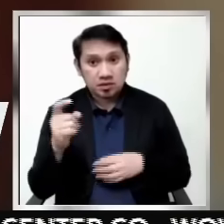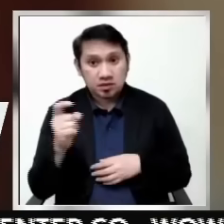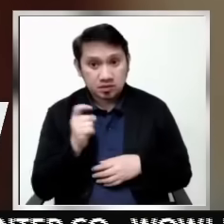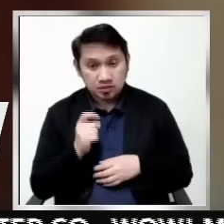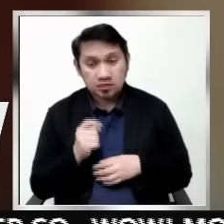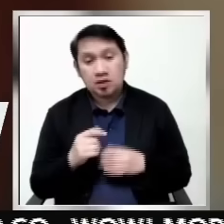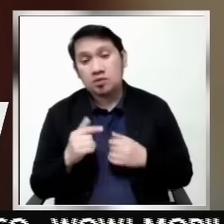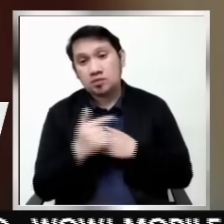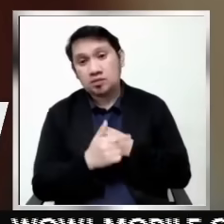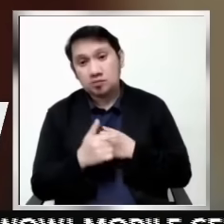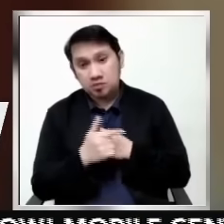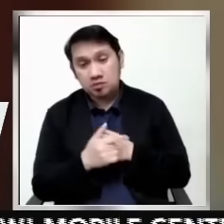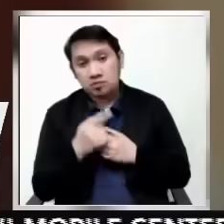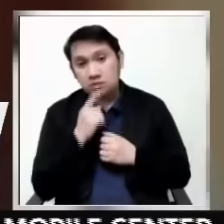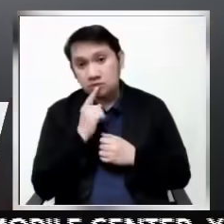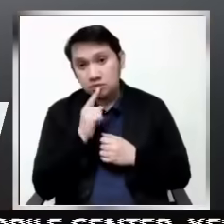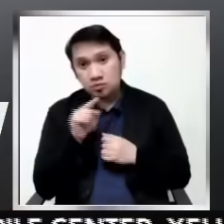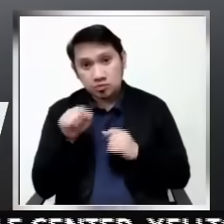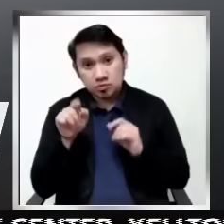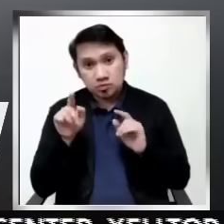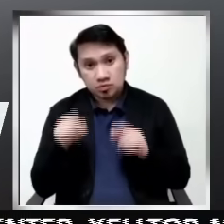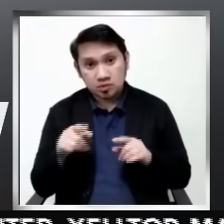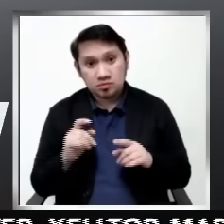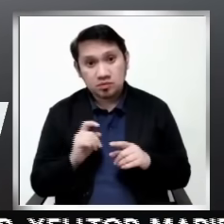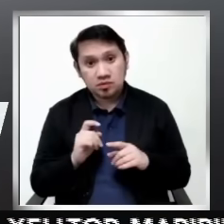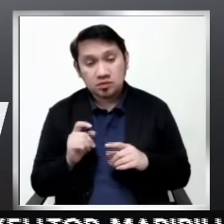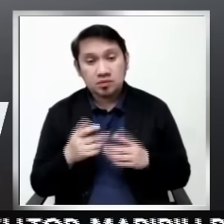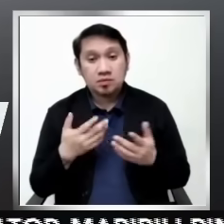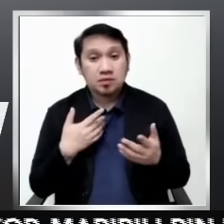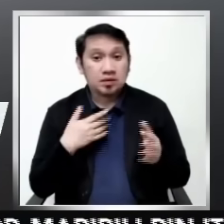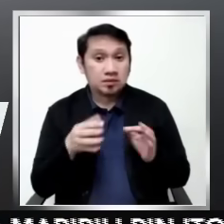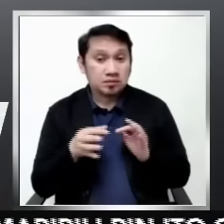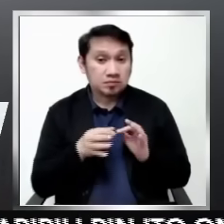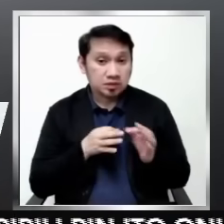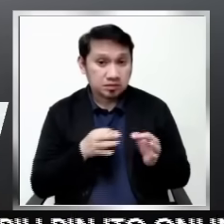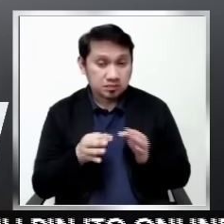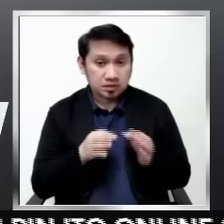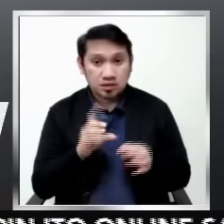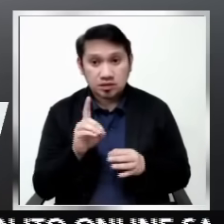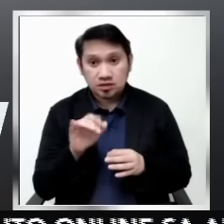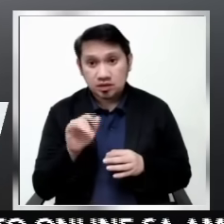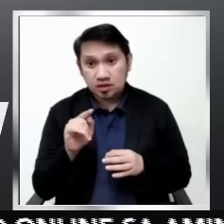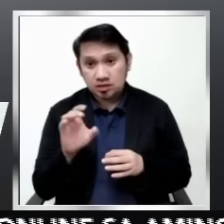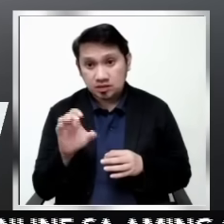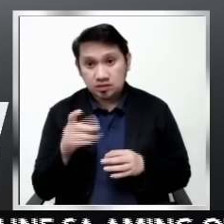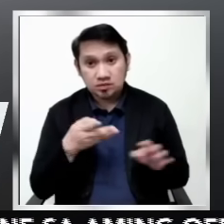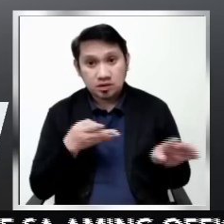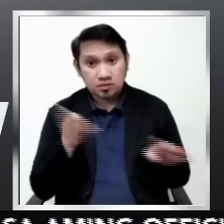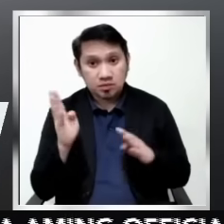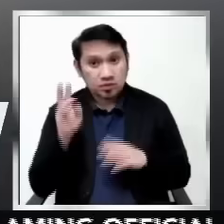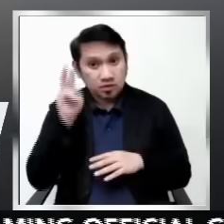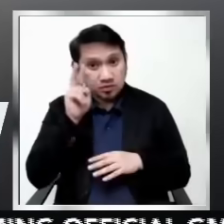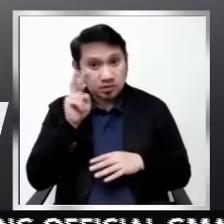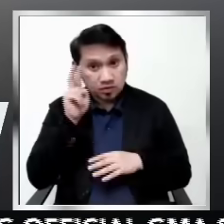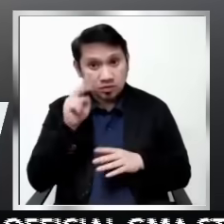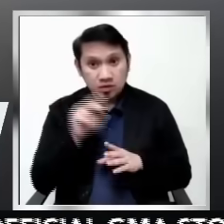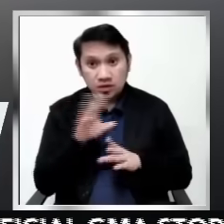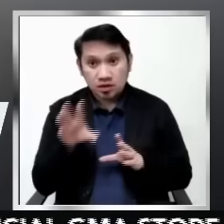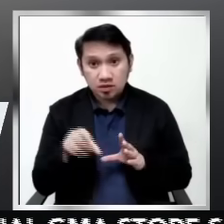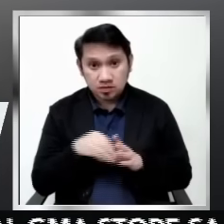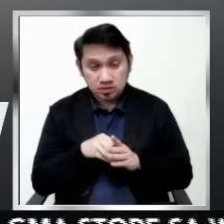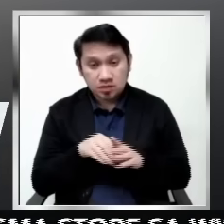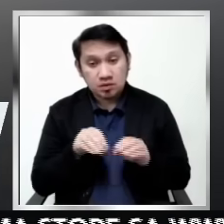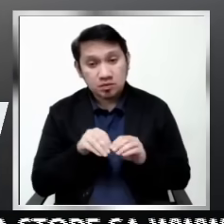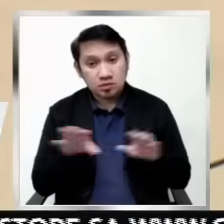para i-confirm na ikaw talaga yung nag-login. Paniwala ng DICT, ang nag-upload ng video ng files ay kasama sa malawak na grupo ng